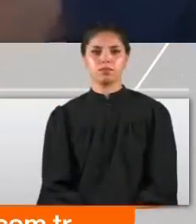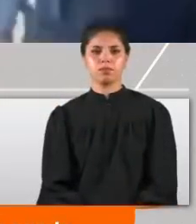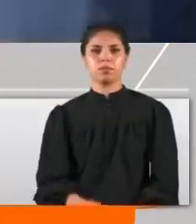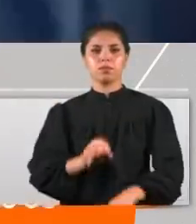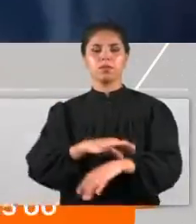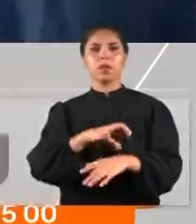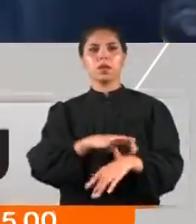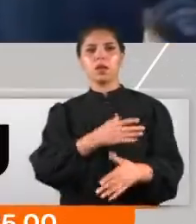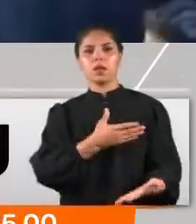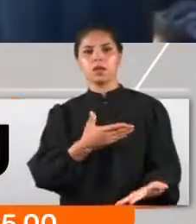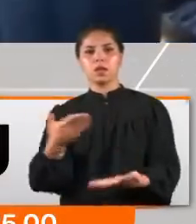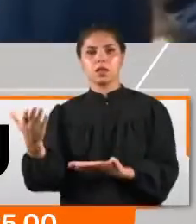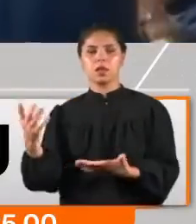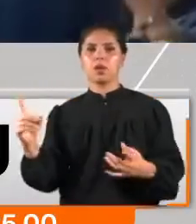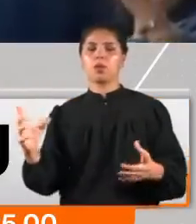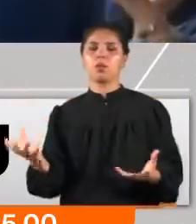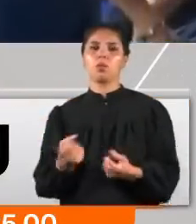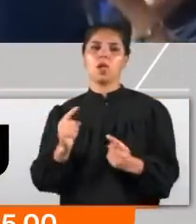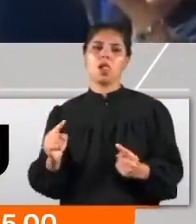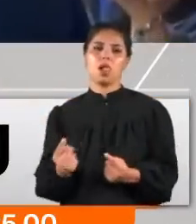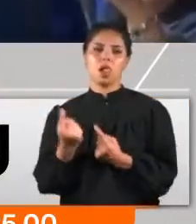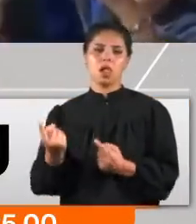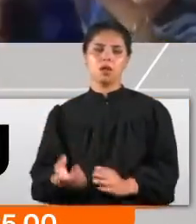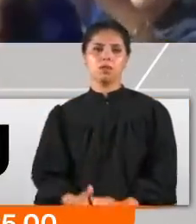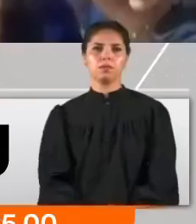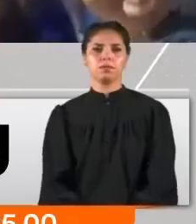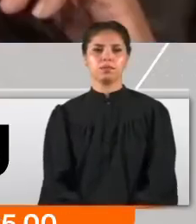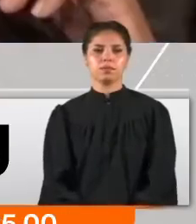Hemen hastaneye kaldırıldı ama kurtarılamadı.